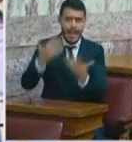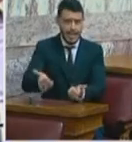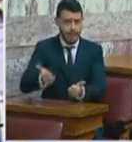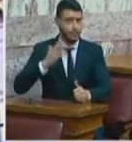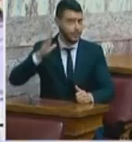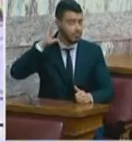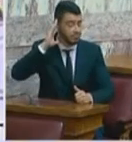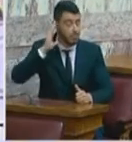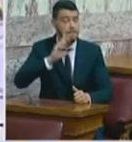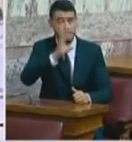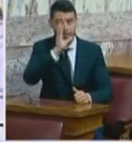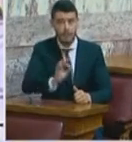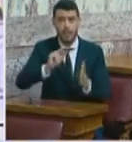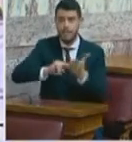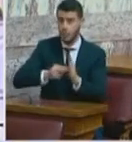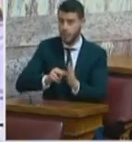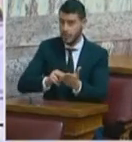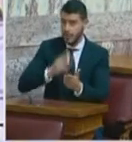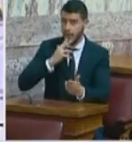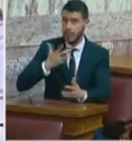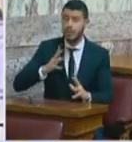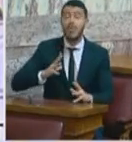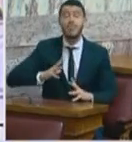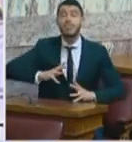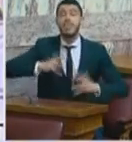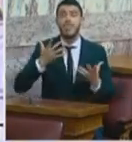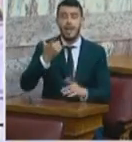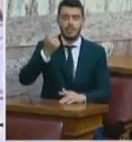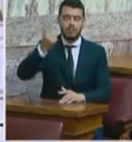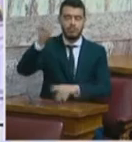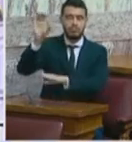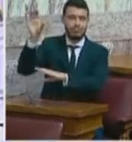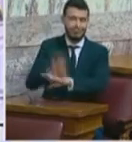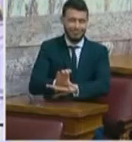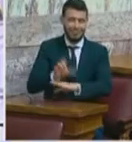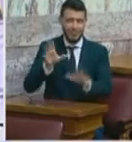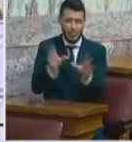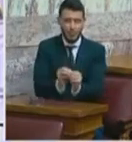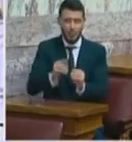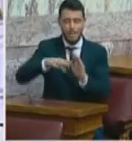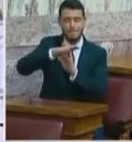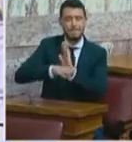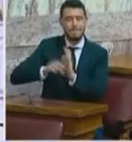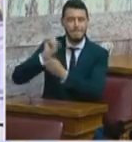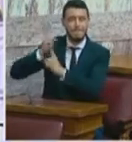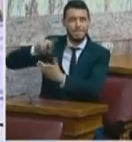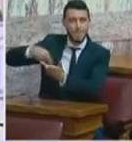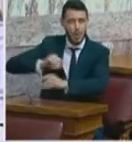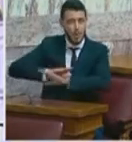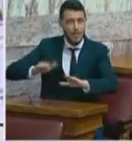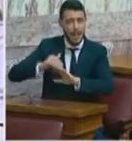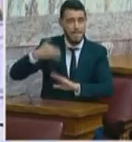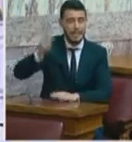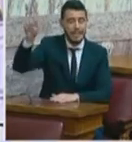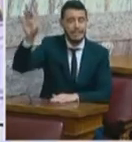χαίρομαι που το είπατε, δεν ζητάτε πιστοληπτική γραμμή, καλοδεχούμενο. Αλλά πιστοληπτική γραμμή δεν ζητάτε ναρκοπαίδιο ή αγορές, τι λέτε,